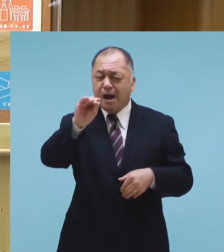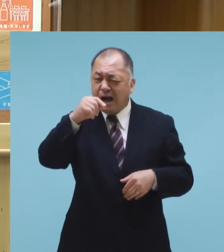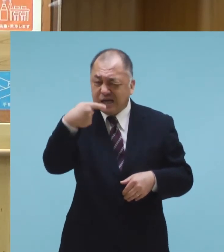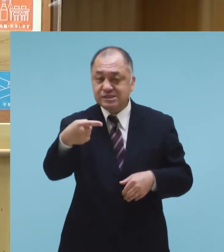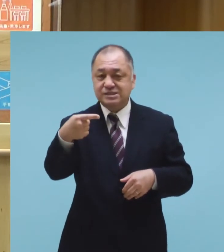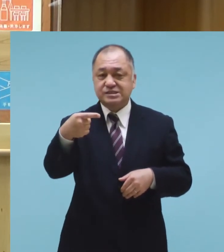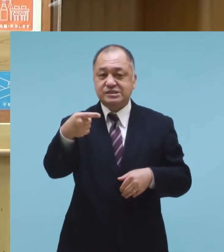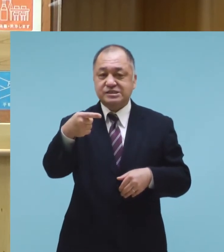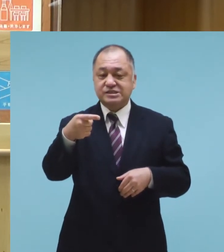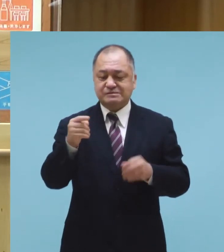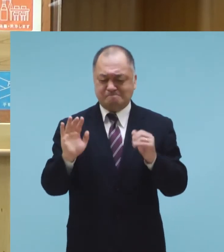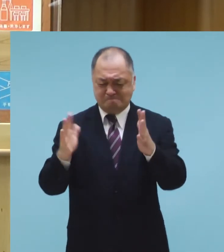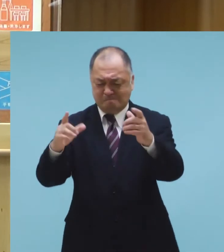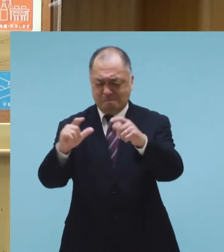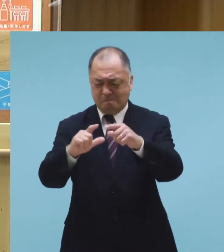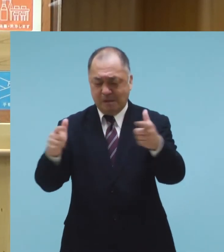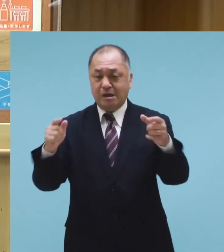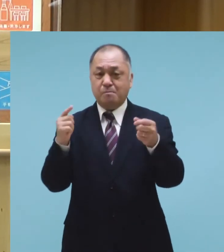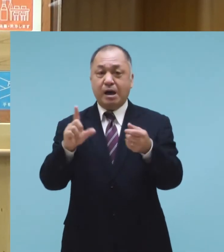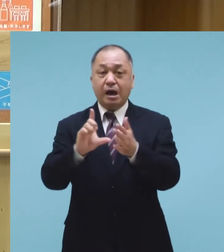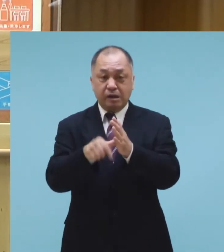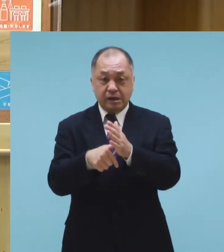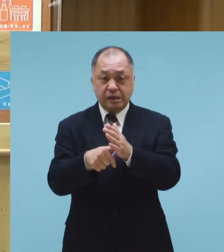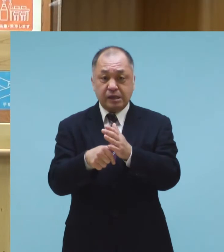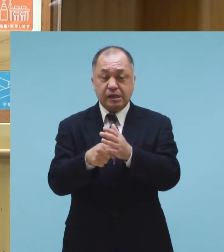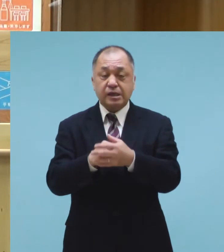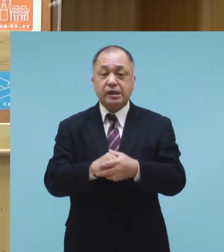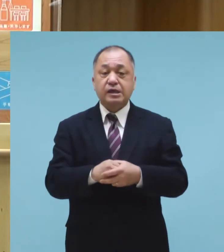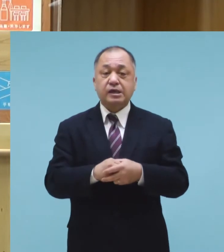えて、そこを徹底的にですね、